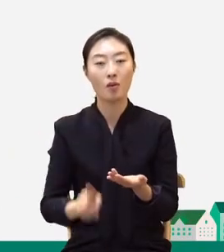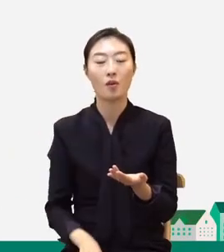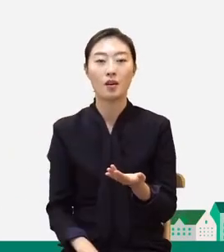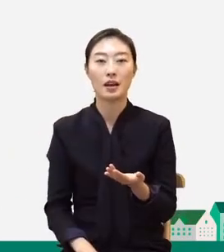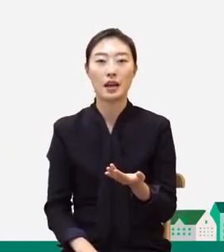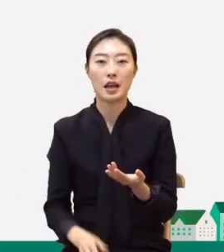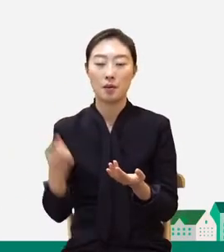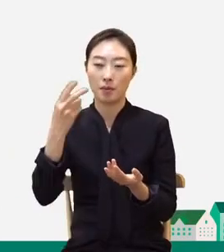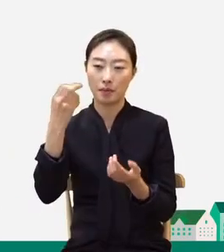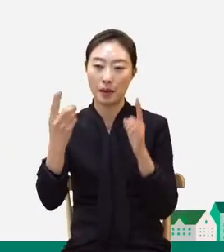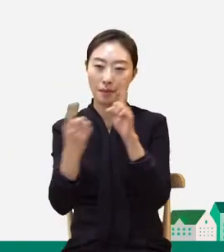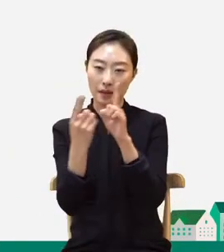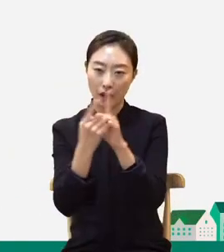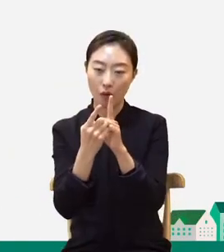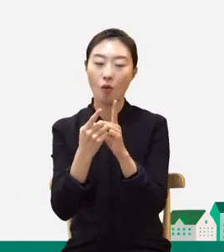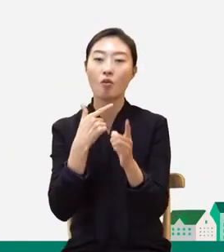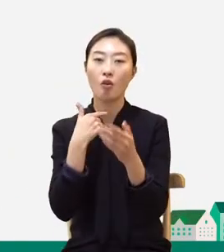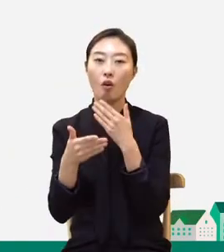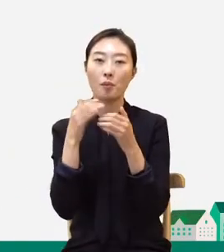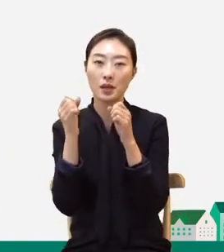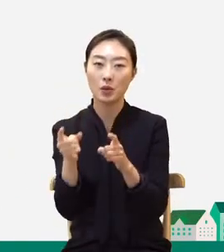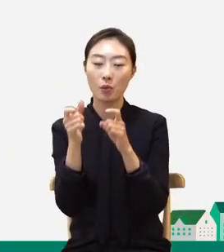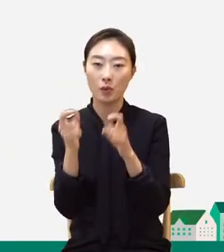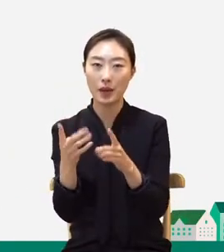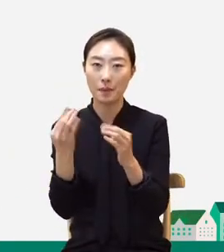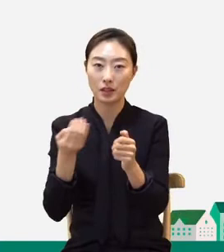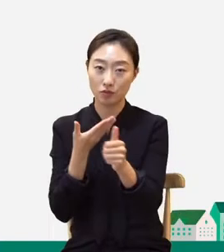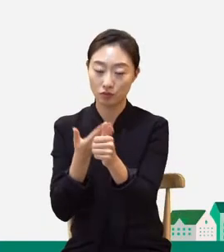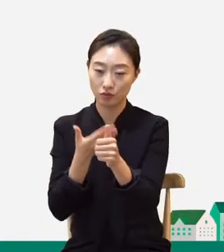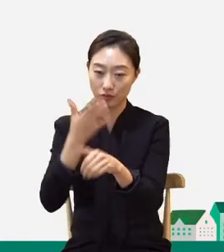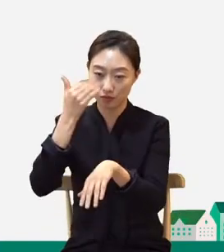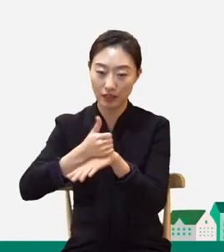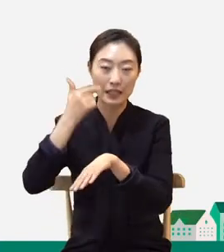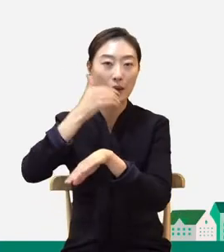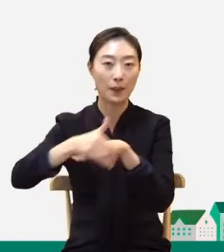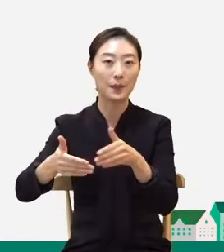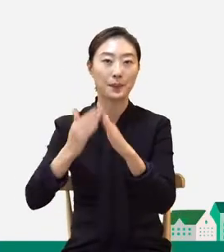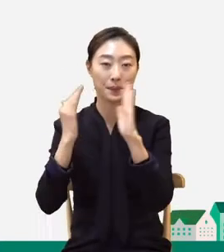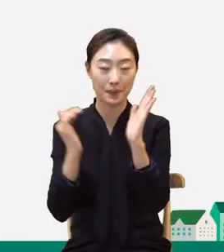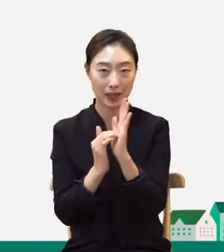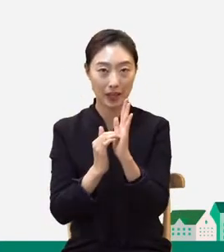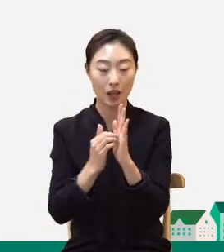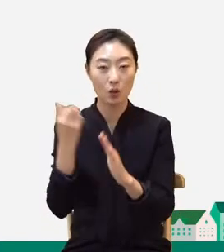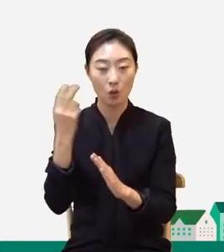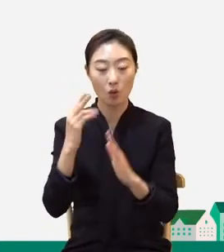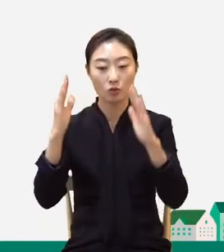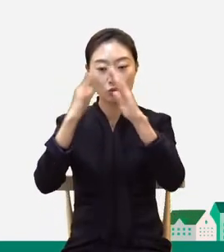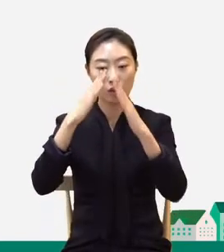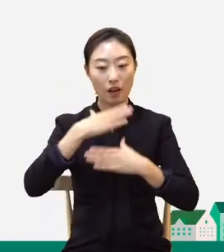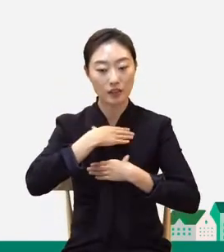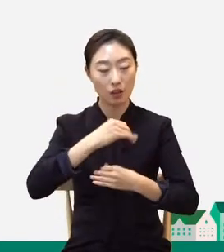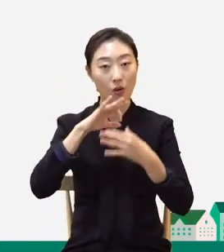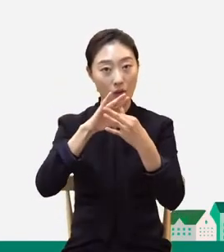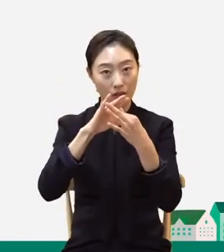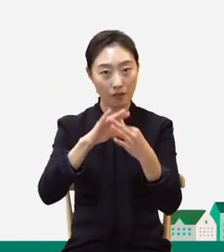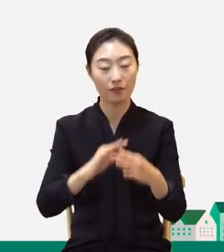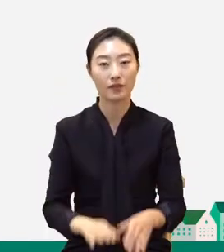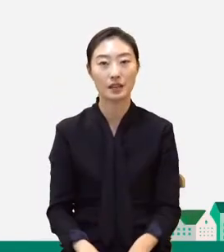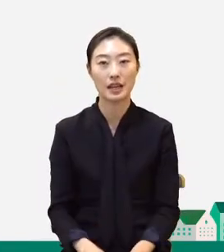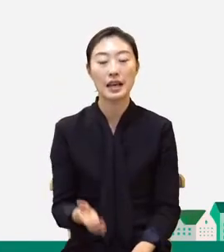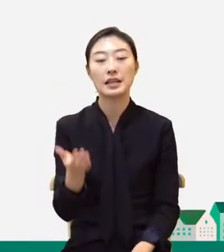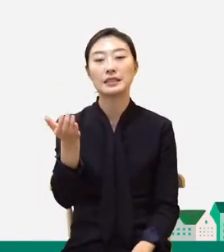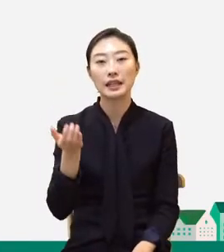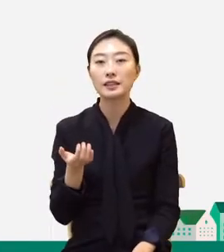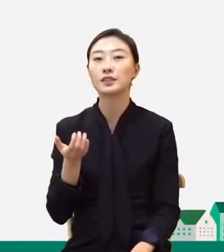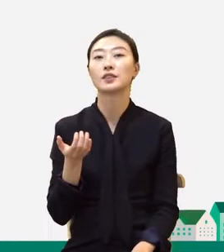점차적으로 계속 늘려가는 방식으로 지원 계획을 수립을 했었고요. 주거 안정과 관련돼서는